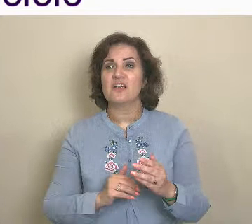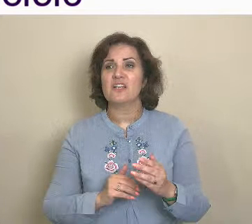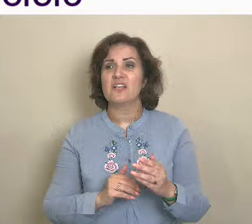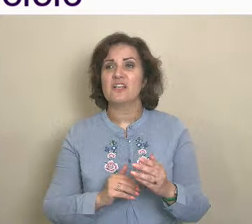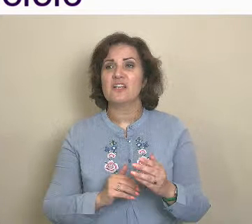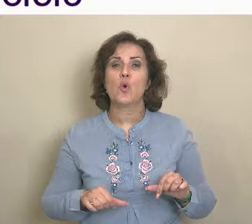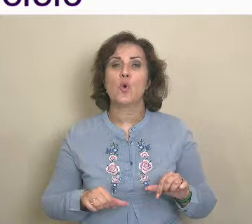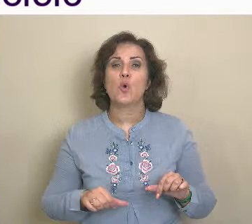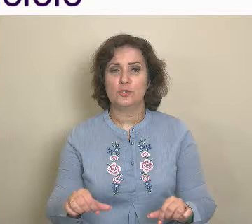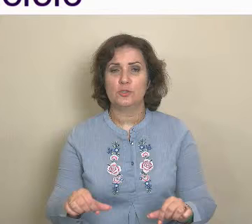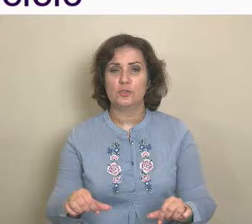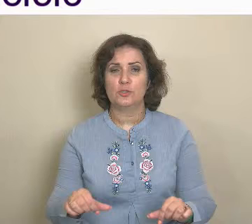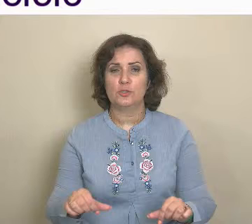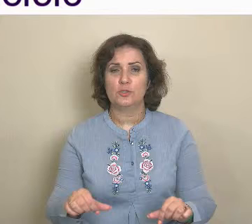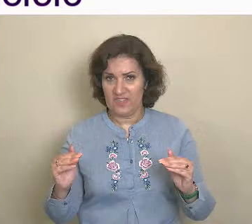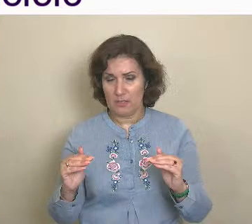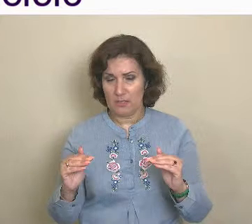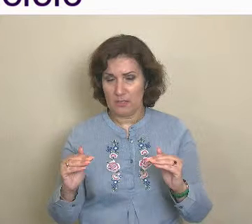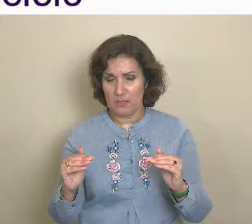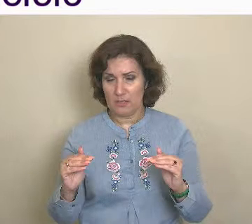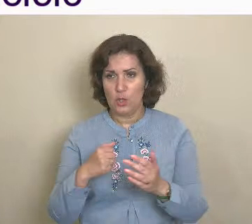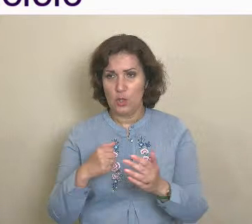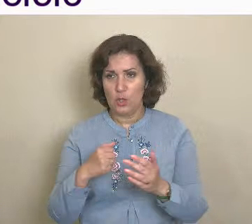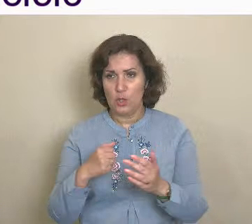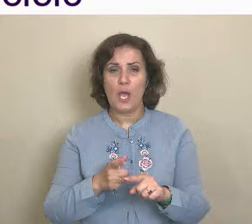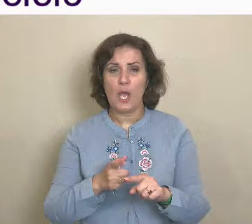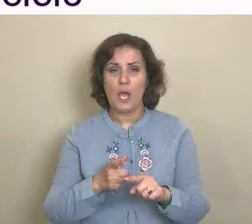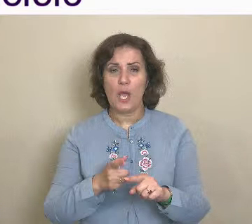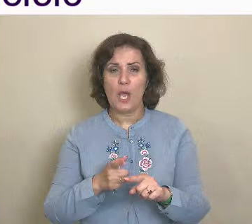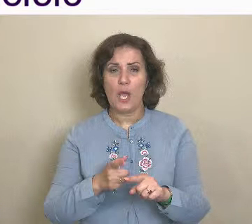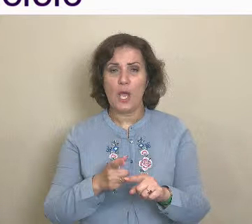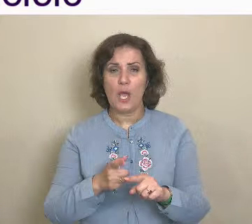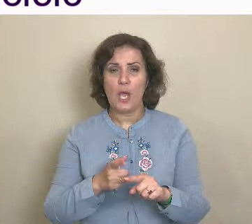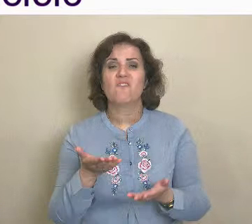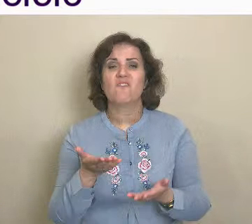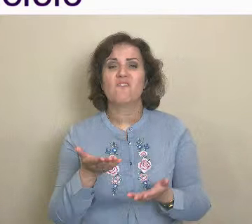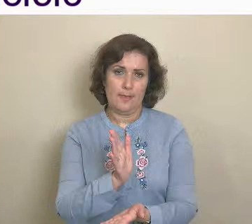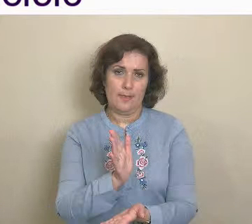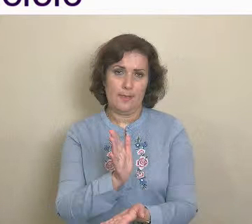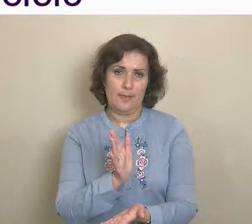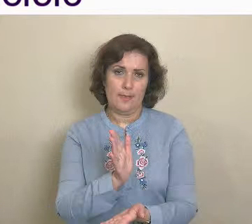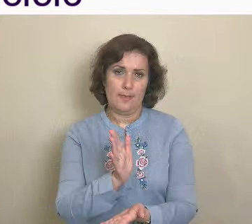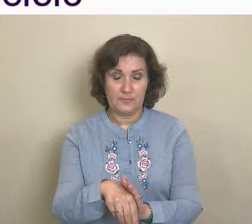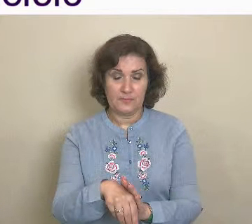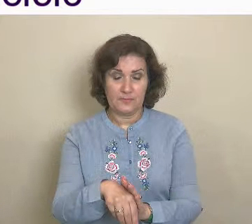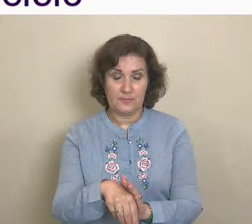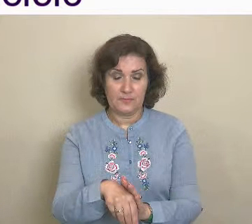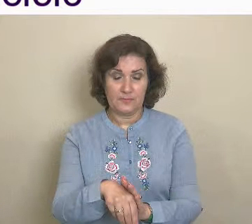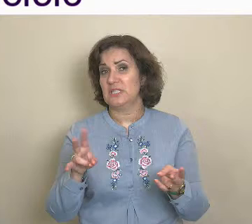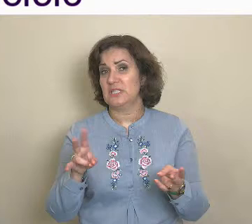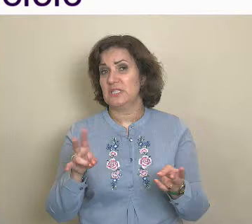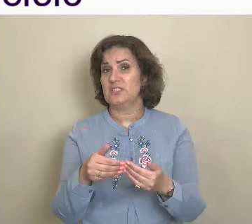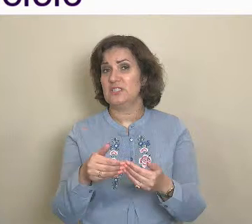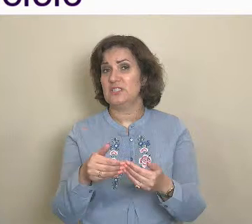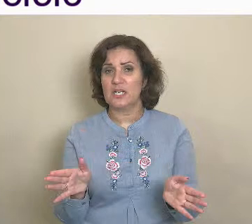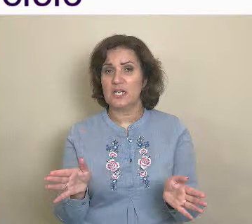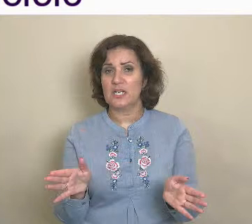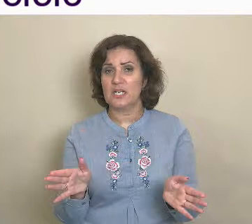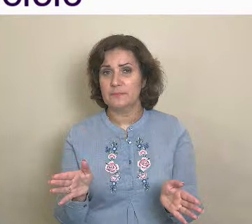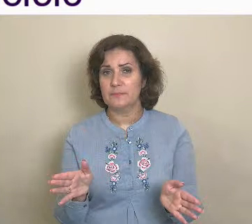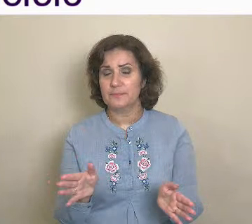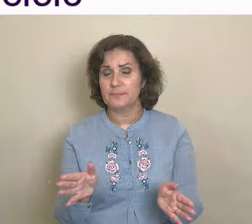any type of commission. The commission at the higher level Це питання воно залишається відкритим і право